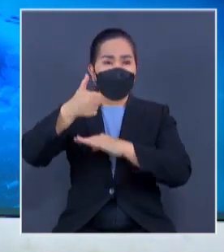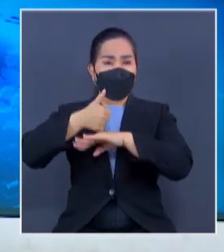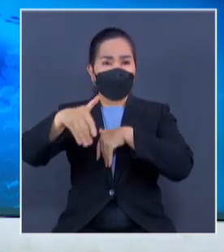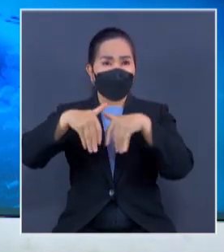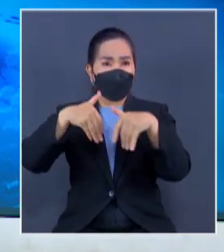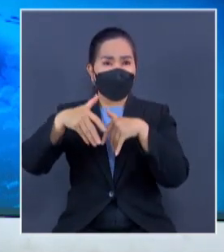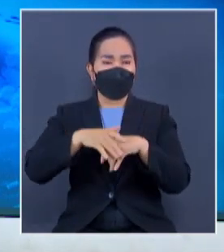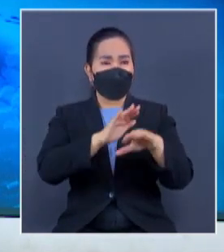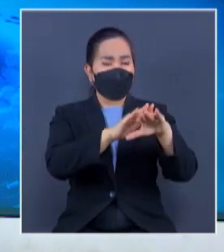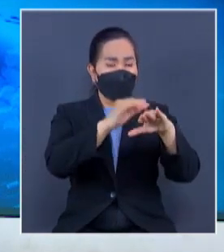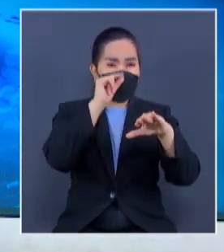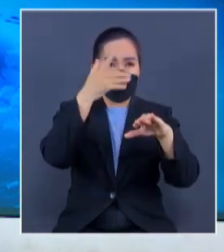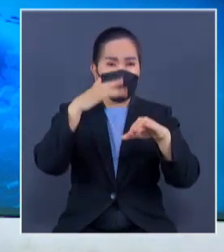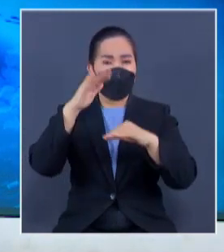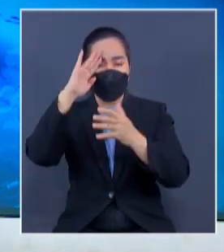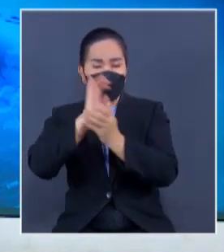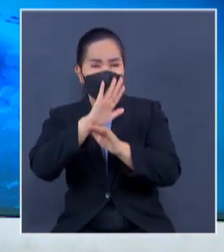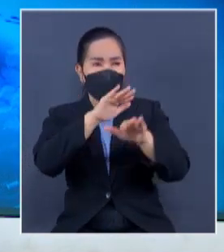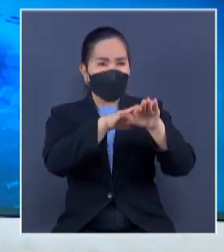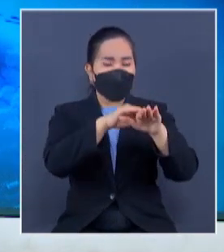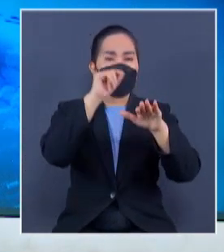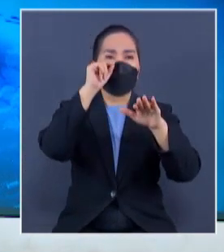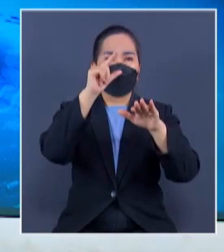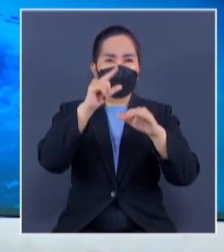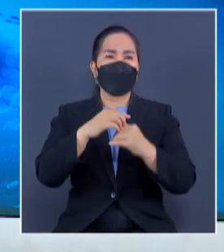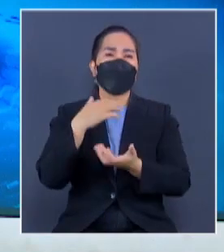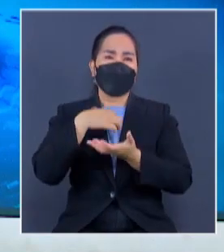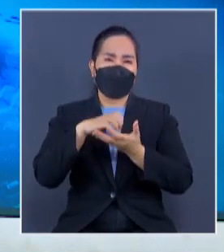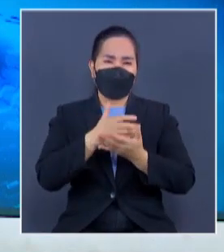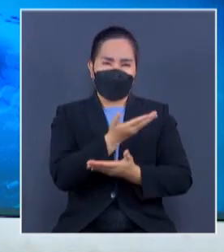ใหญ่บ้านยังปลุกไม่ตื่นต้องเรียกตำรวจมาปลุกอีก โอ้นะฮะก็นำเรื่องนี้มาฝากกันนะคะคุณผู้ชม